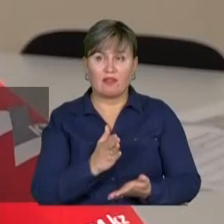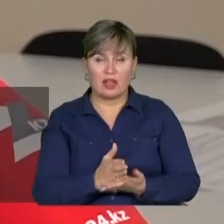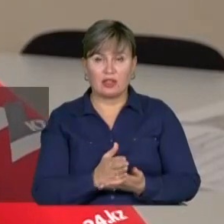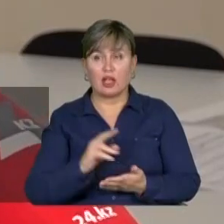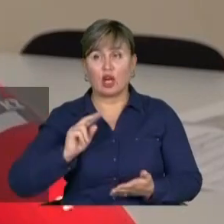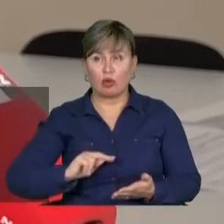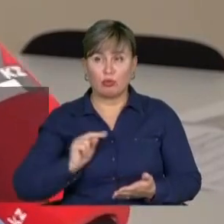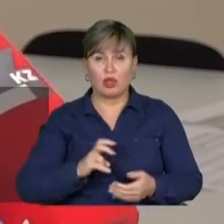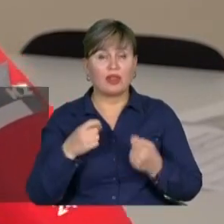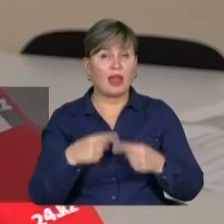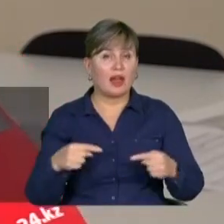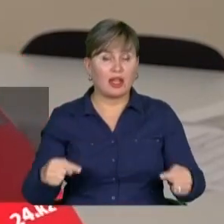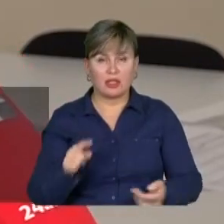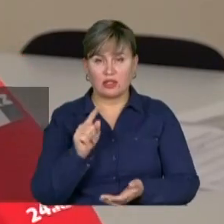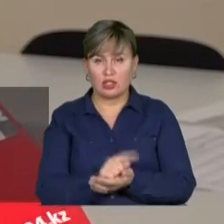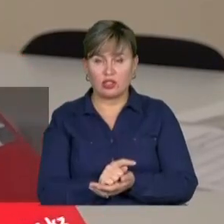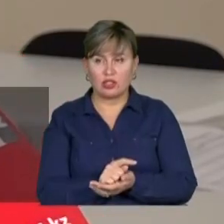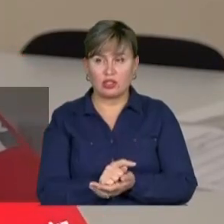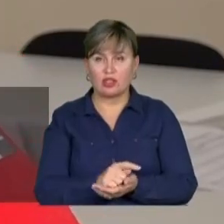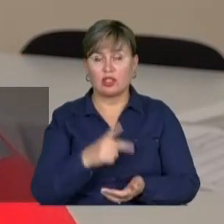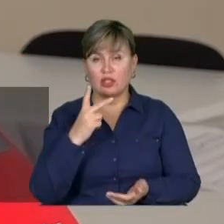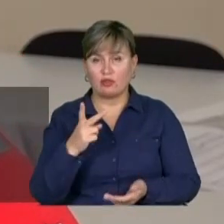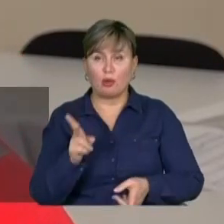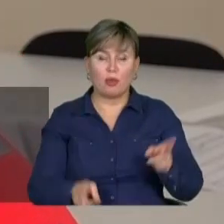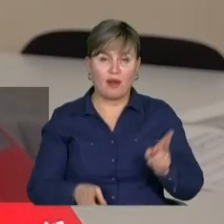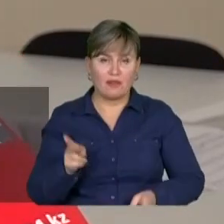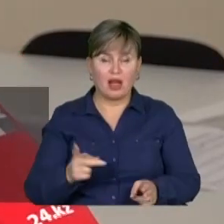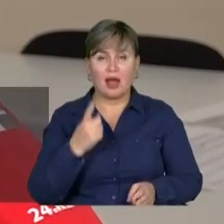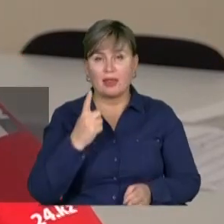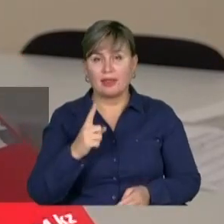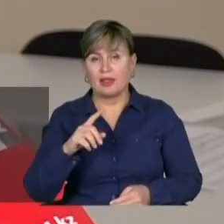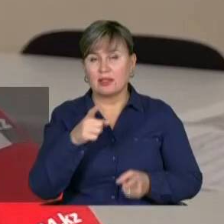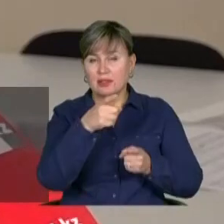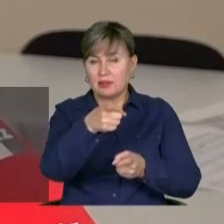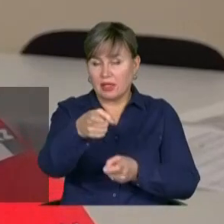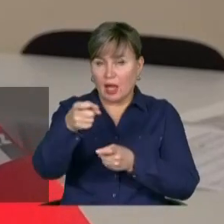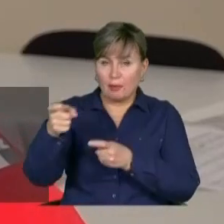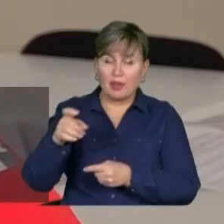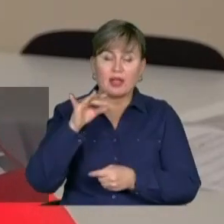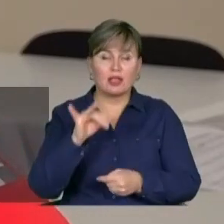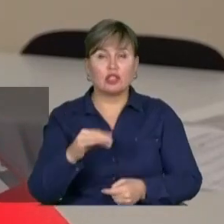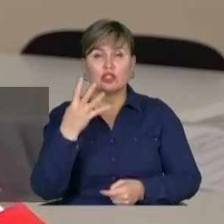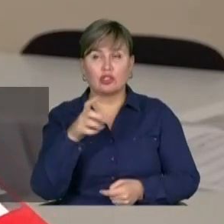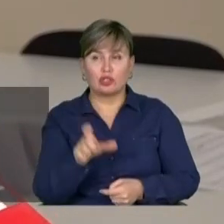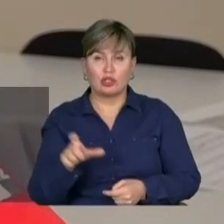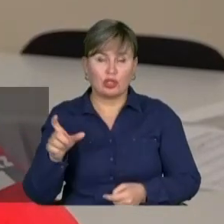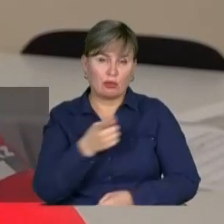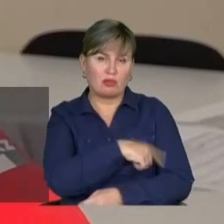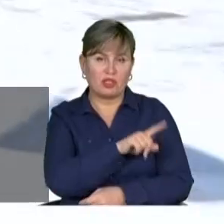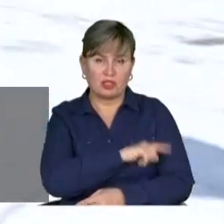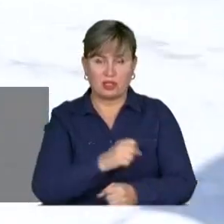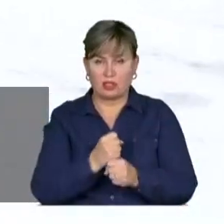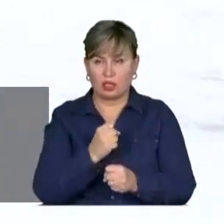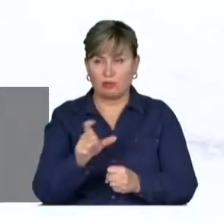Они работают на разных должностях. 2 из них – повара, 1 из них – снайпер и 4 медицинских